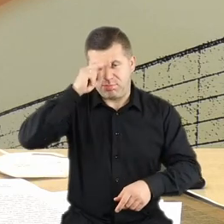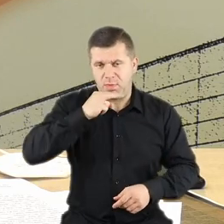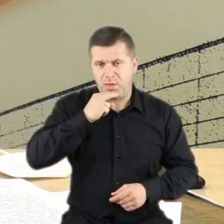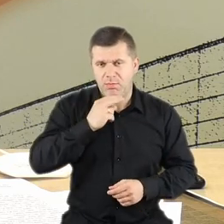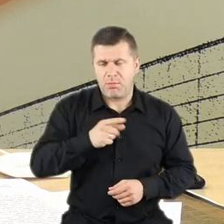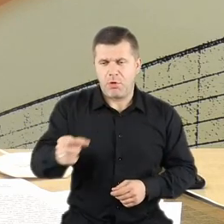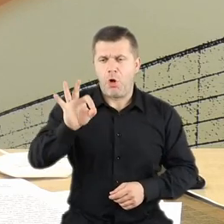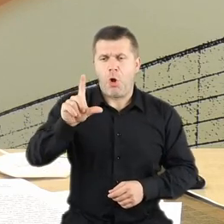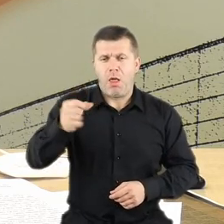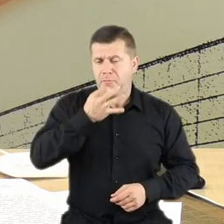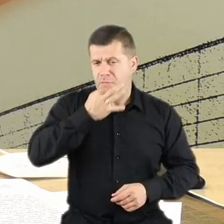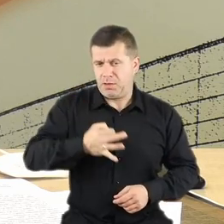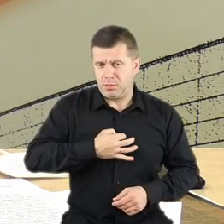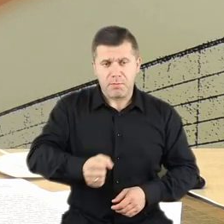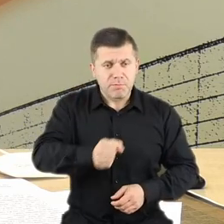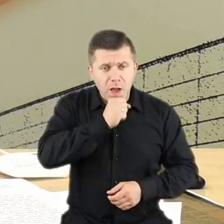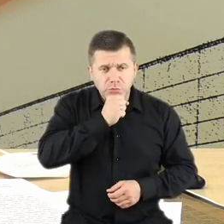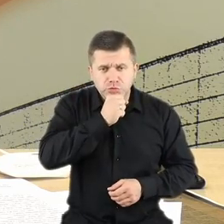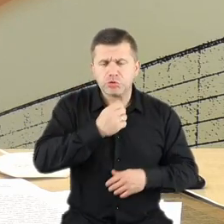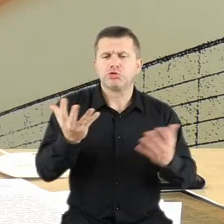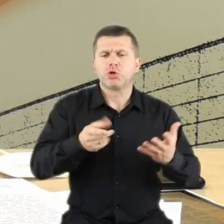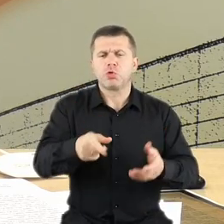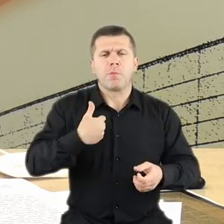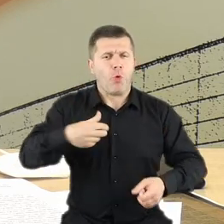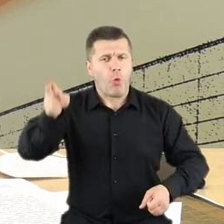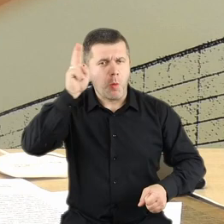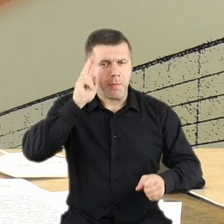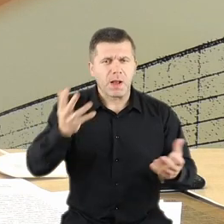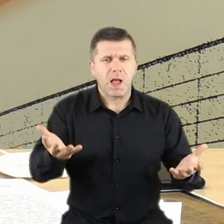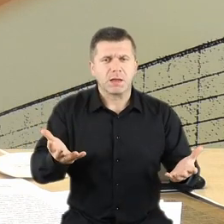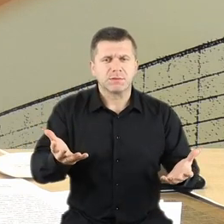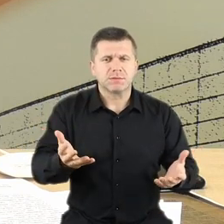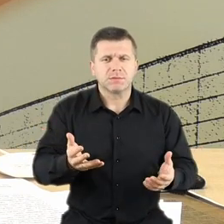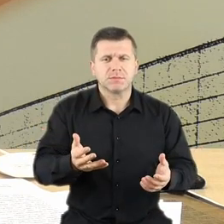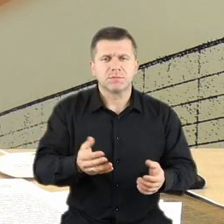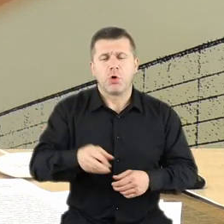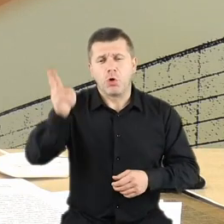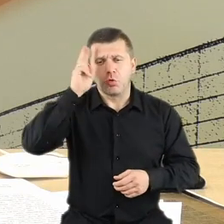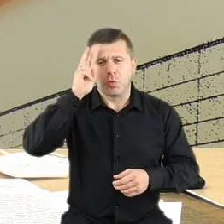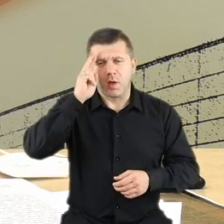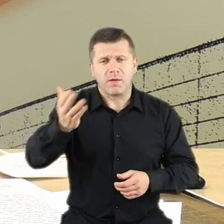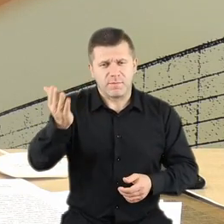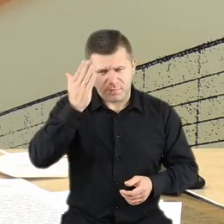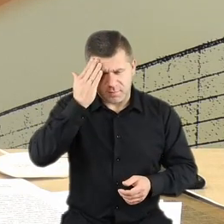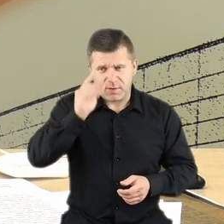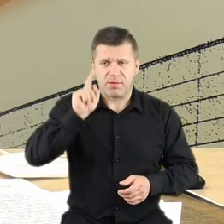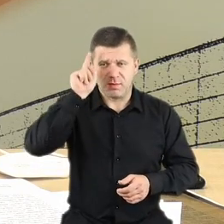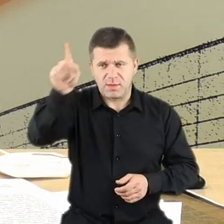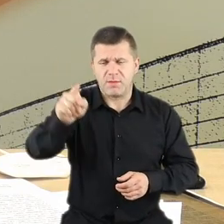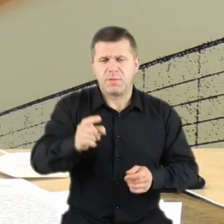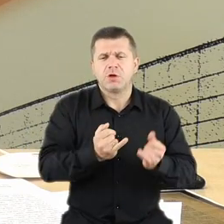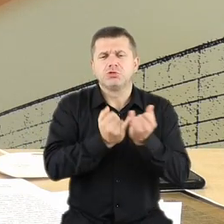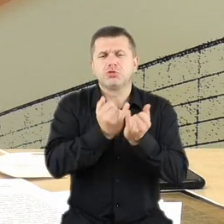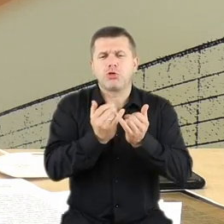Ola mnie pyto Babciu a gdzie to była toaleta toaleta kochanie była w wychodku za